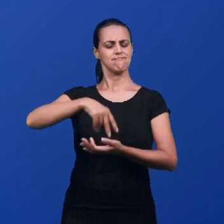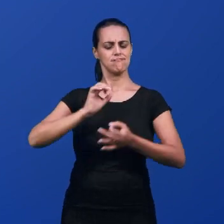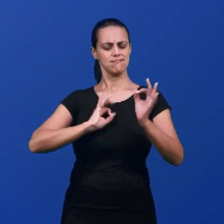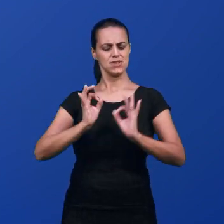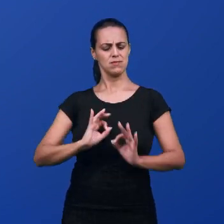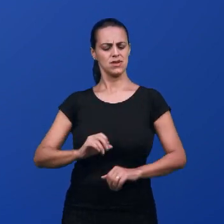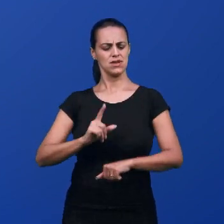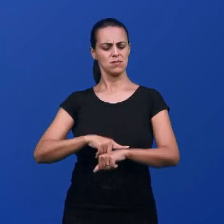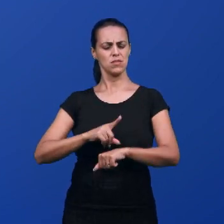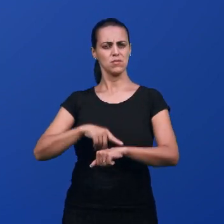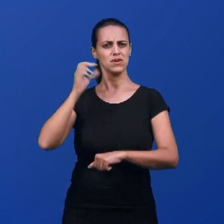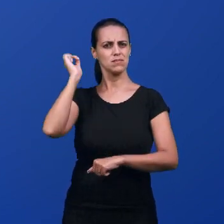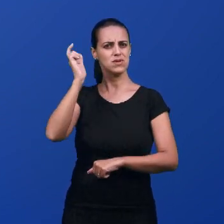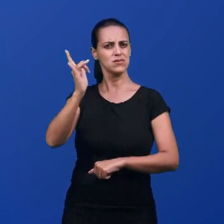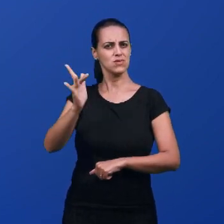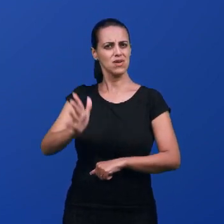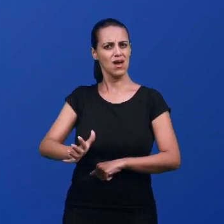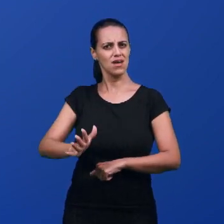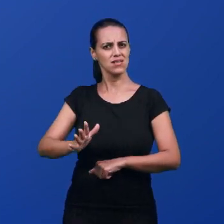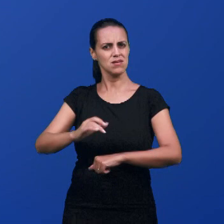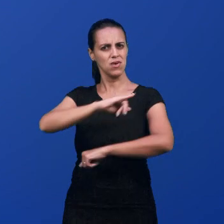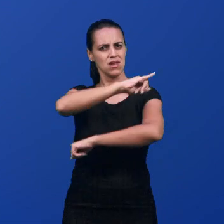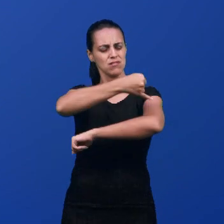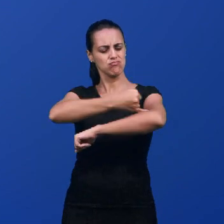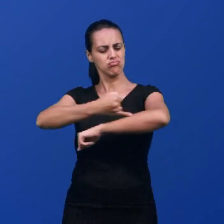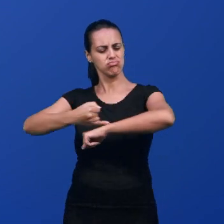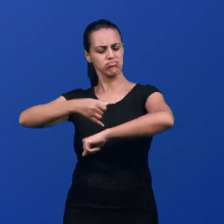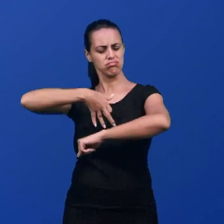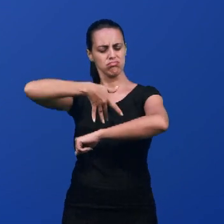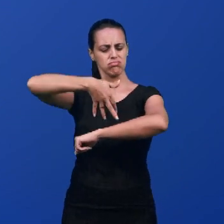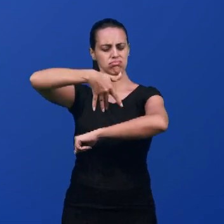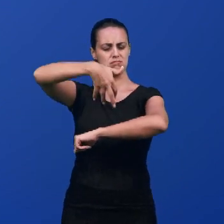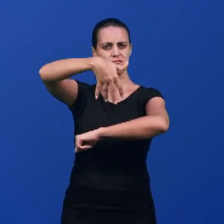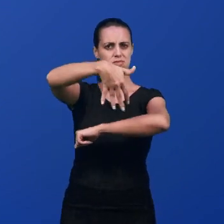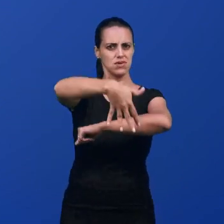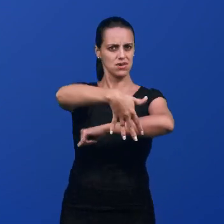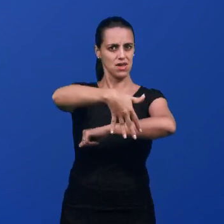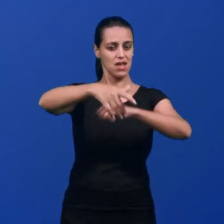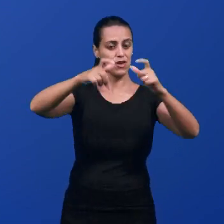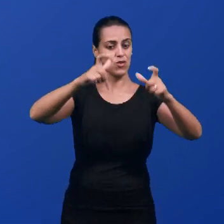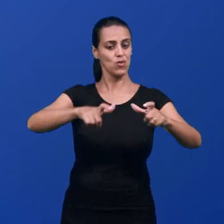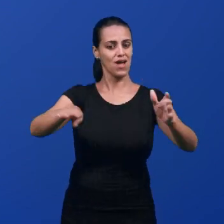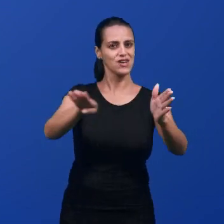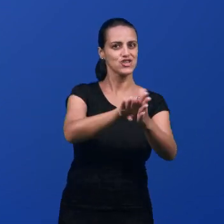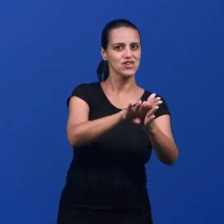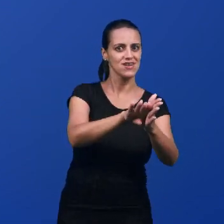se sont préparés au petit matin pour le passage du fleuve Jourdain pour la terre promise.